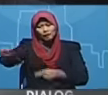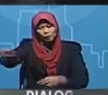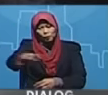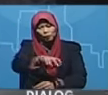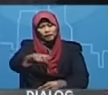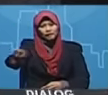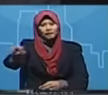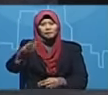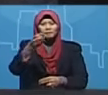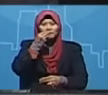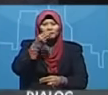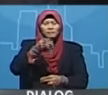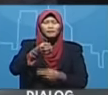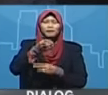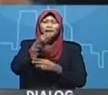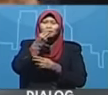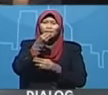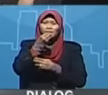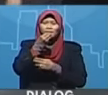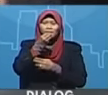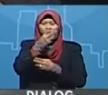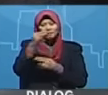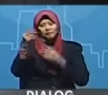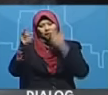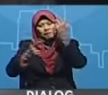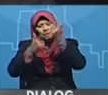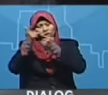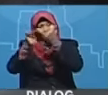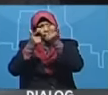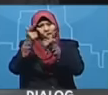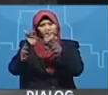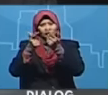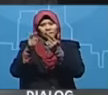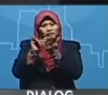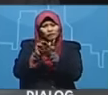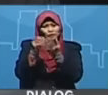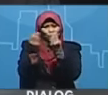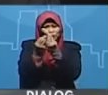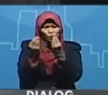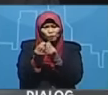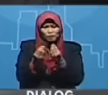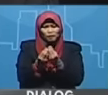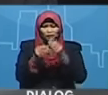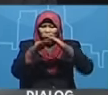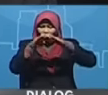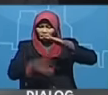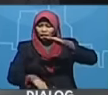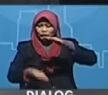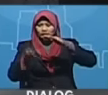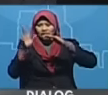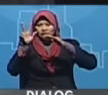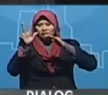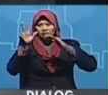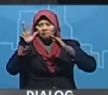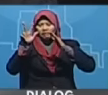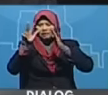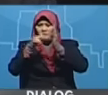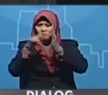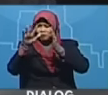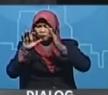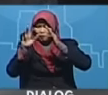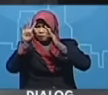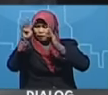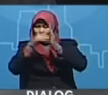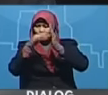pengangkutan, makan dan juga ziarah. Jadi adakah amount yang kurang daripada 4,900 itu logik? Jadi